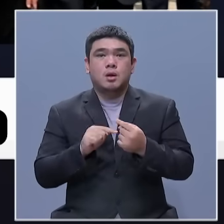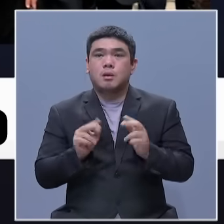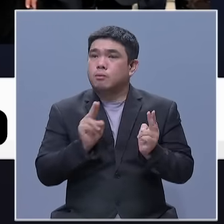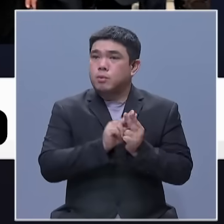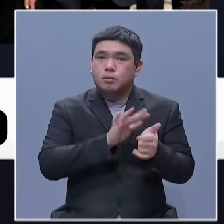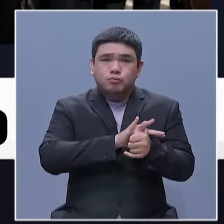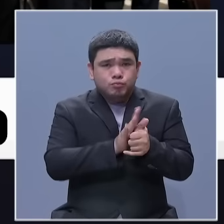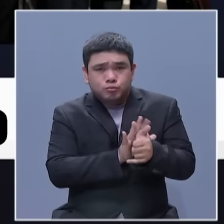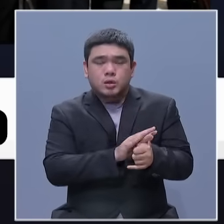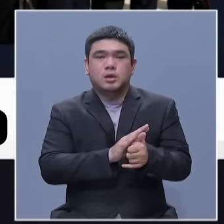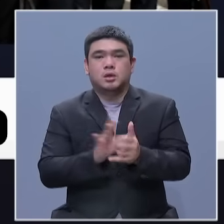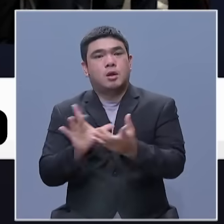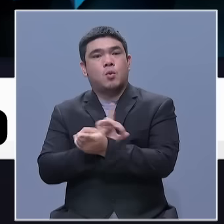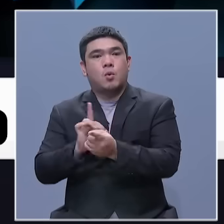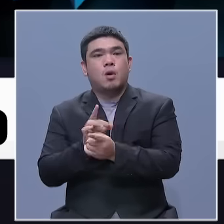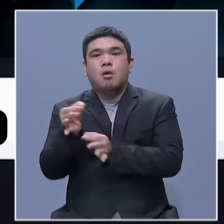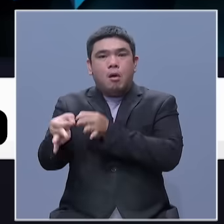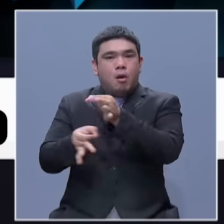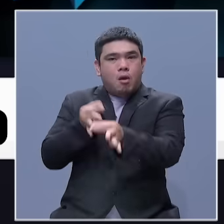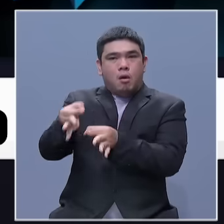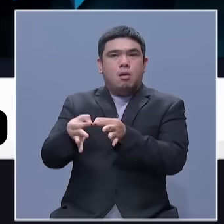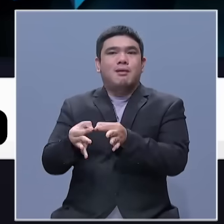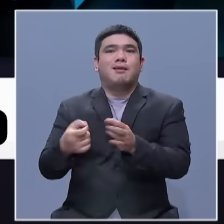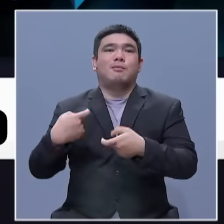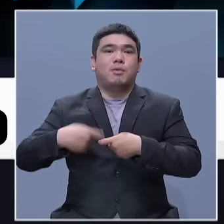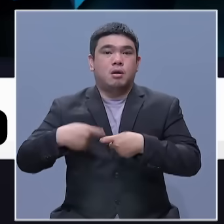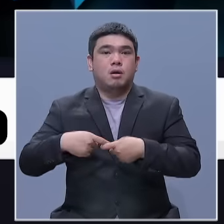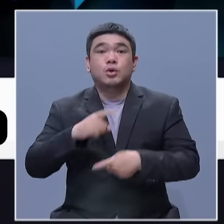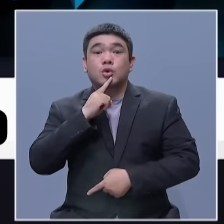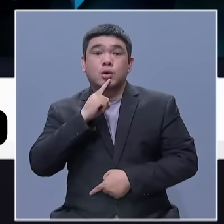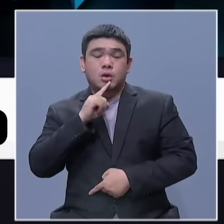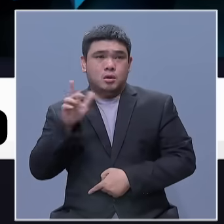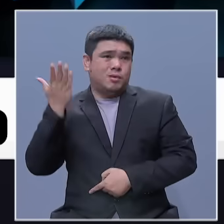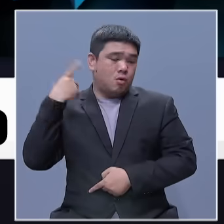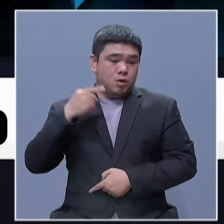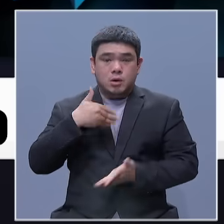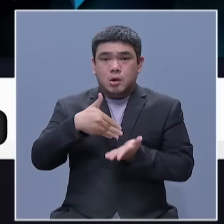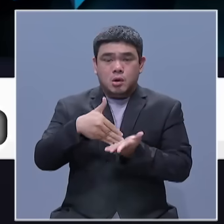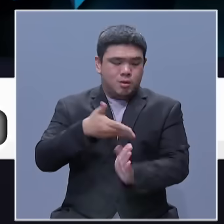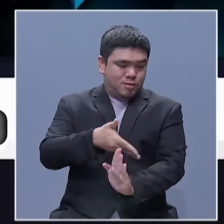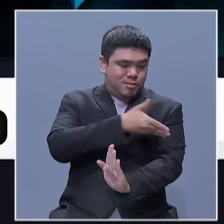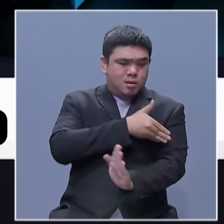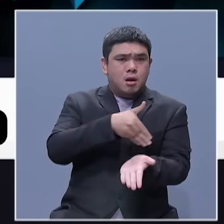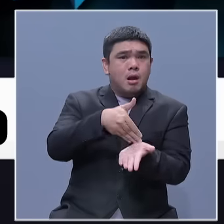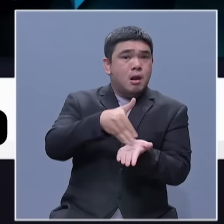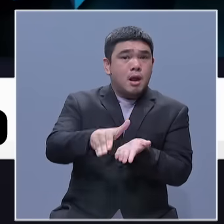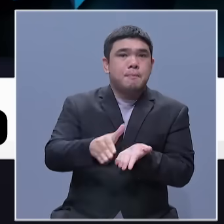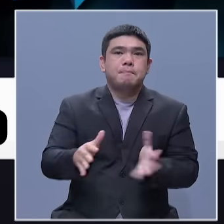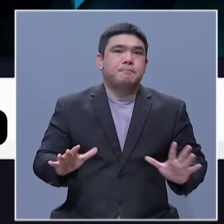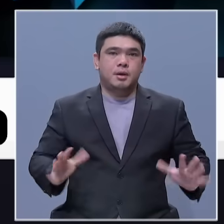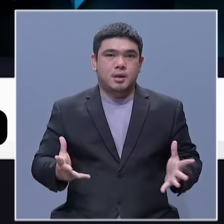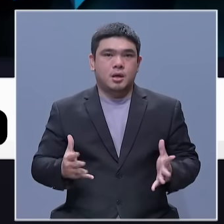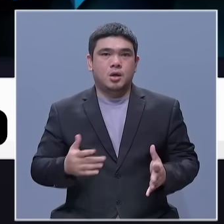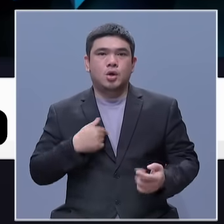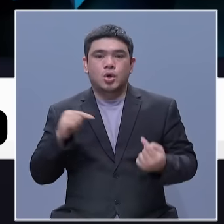ไรกับสังคมมันชี้แจงได้ลำบากตั้งแต่ตั้งพรรคมาไม่เคยมีการขับคนออกเพราะกระทำความผิด